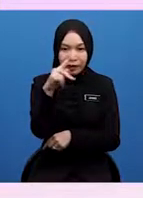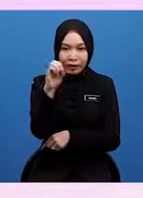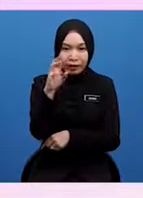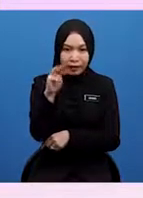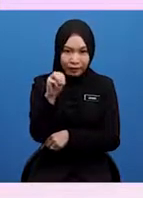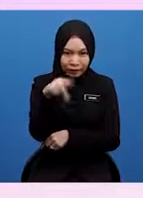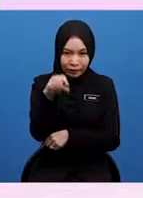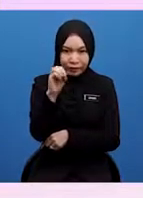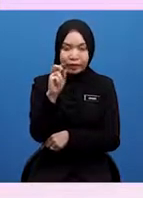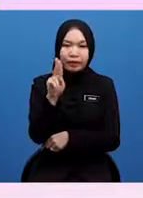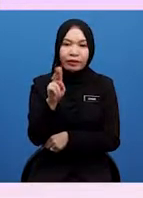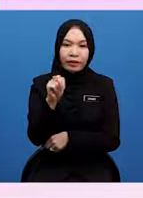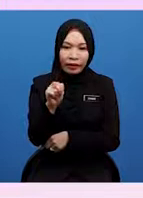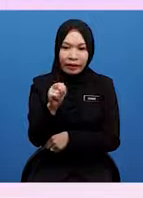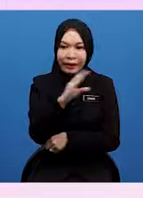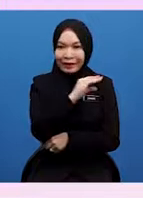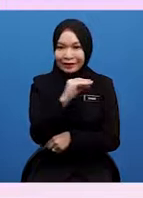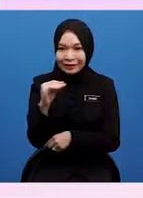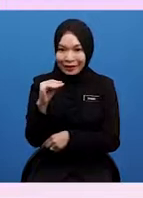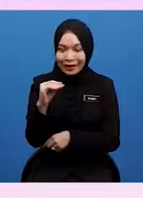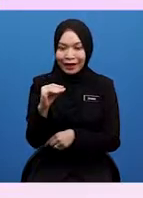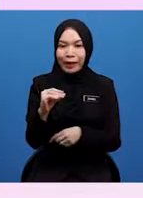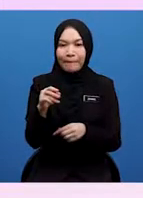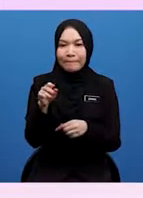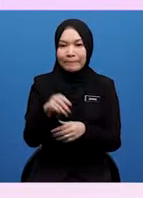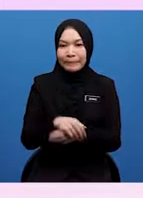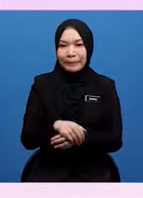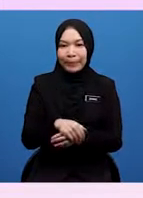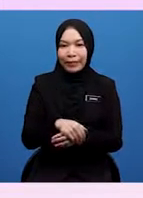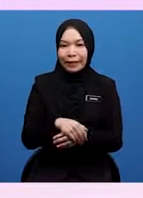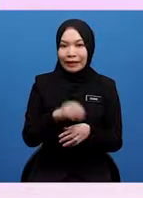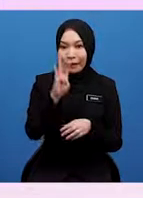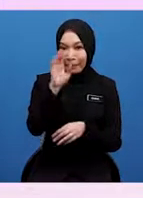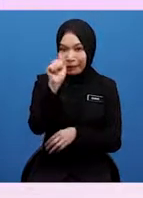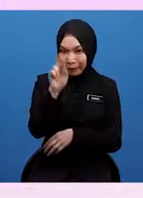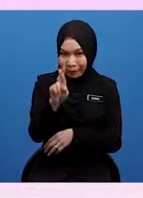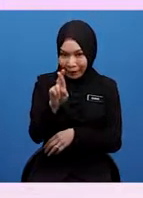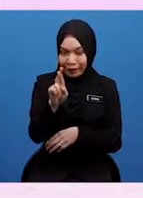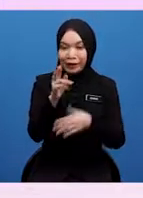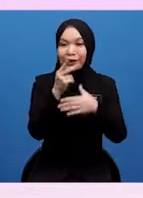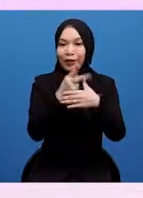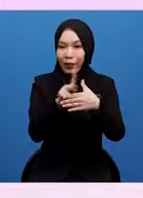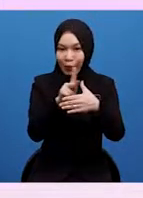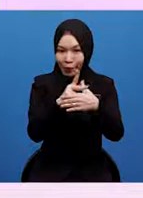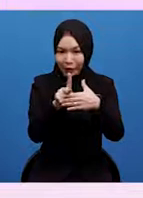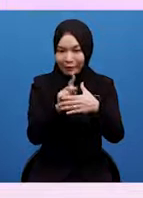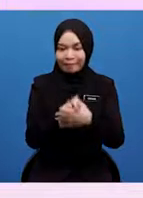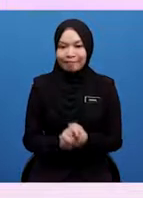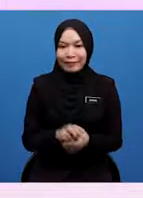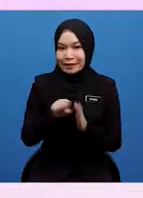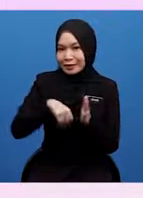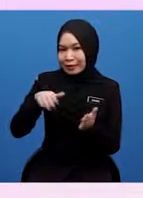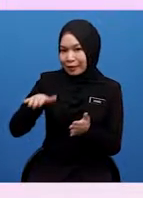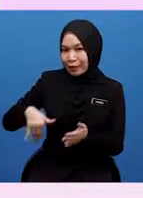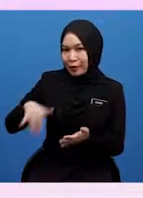dan graf gabungan bar component. Sebelum itu, kita perlu tahu kenapa kita